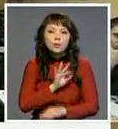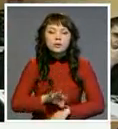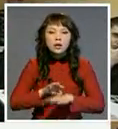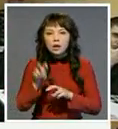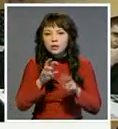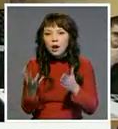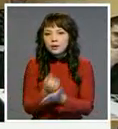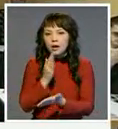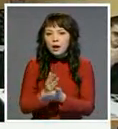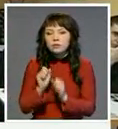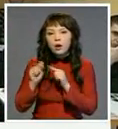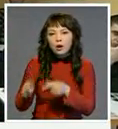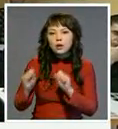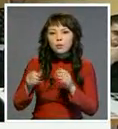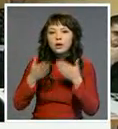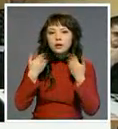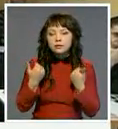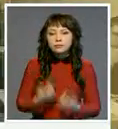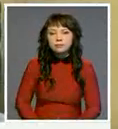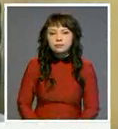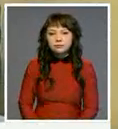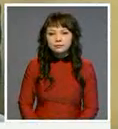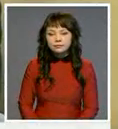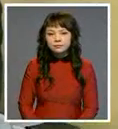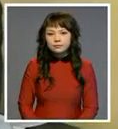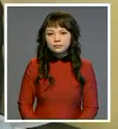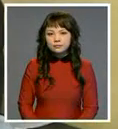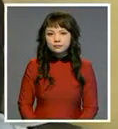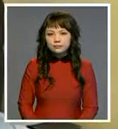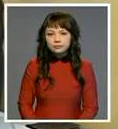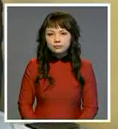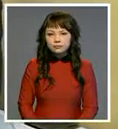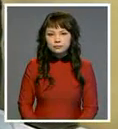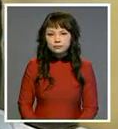ертеңгі күнге сеніммен қарауына кепіл болмақ. Жазира Исаева, Ержан Жаңбырбаев, Юрий Полищук, ұлттық арна.